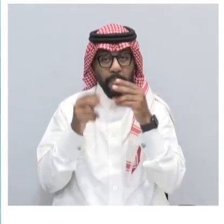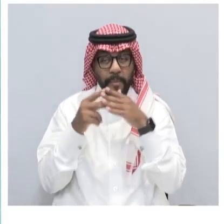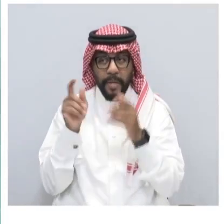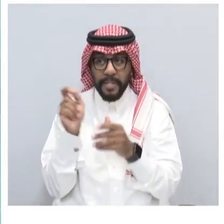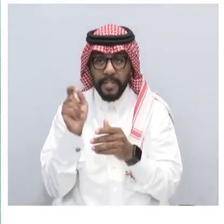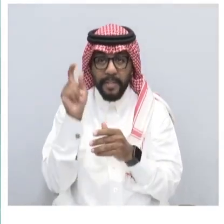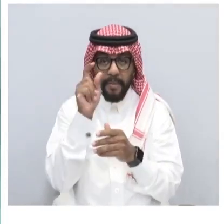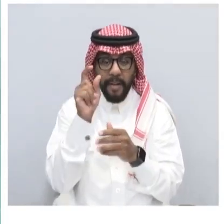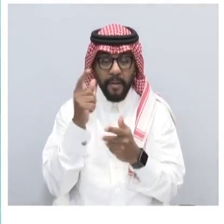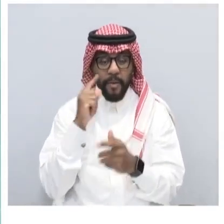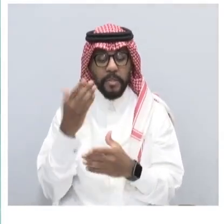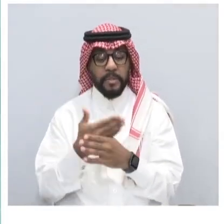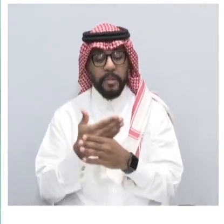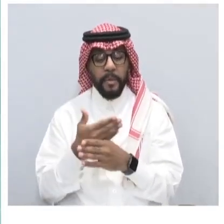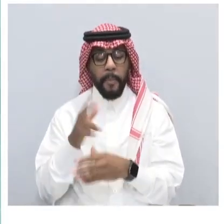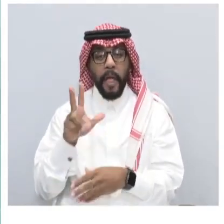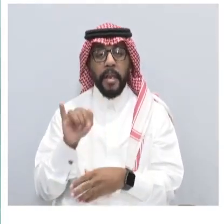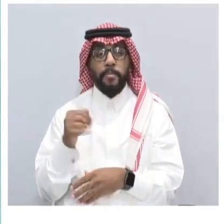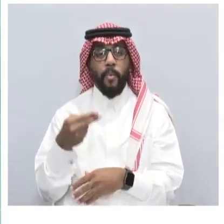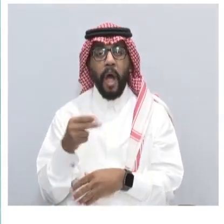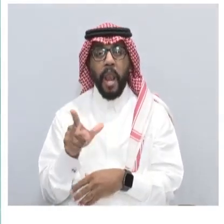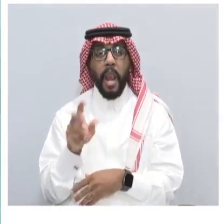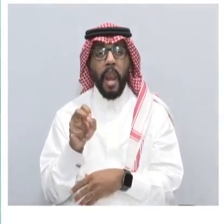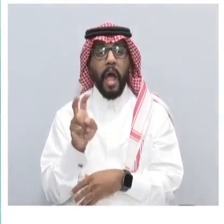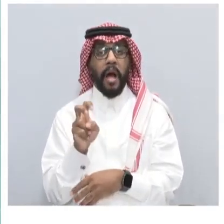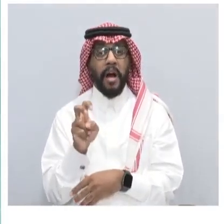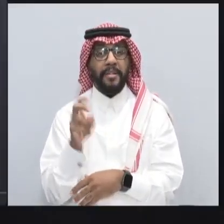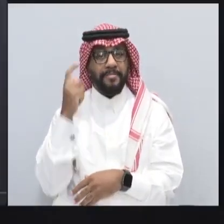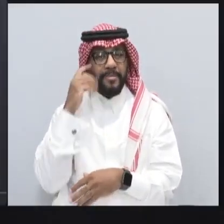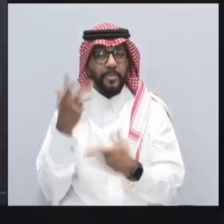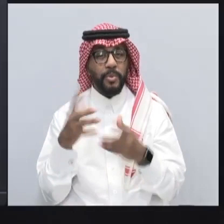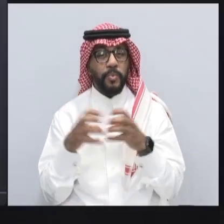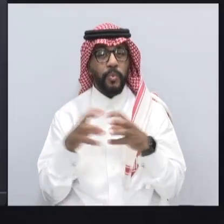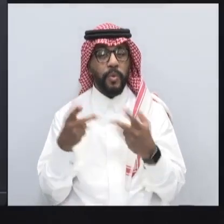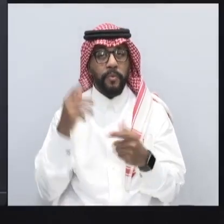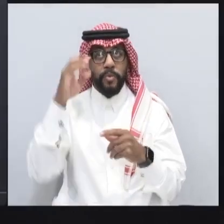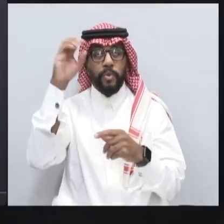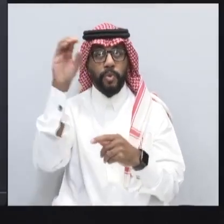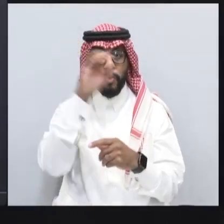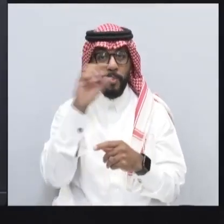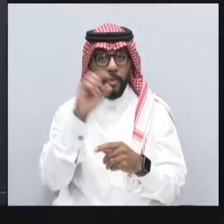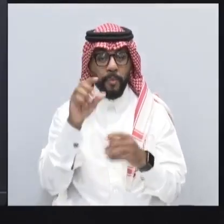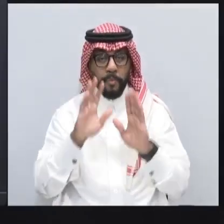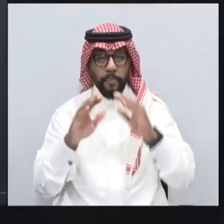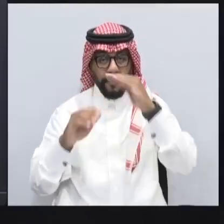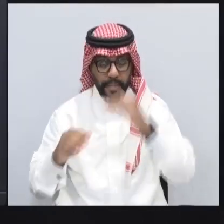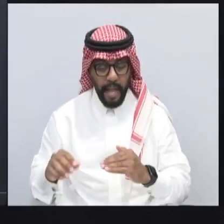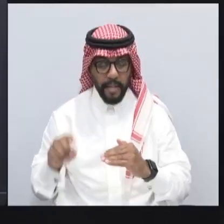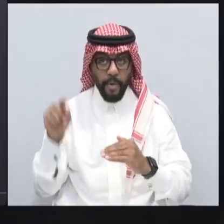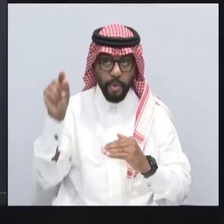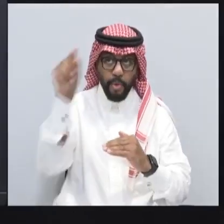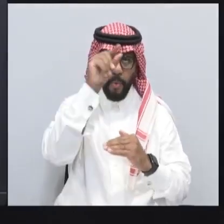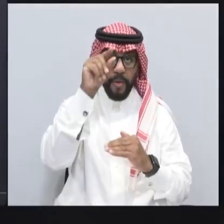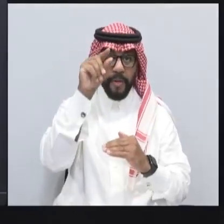معلقه فالمسافه البادئه المعلقه بناء الطلاب تكون جميع الفقره ما عدا السطر الاول يكون